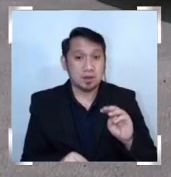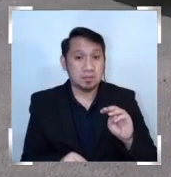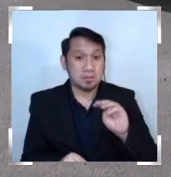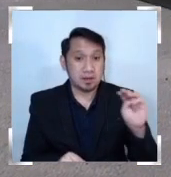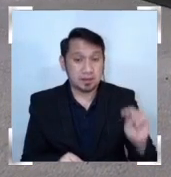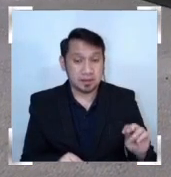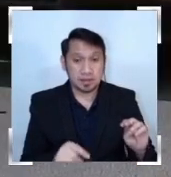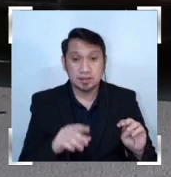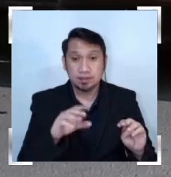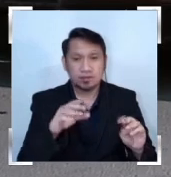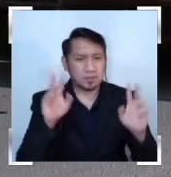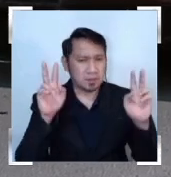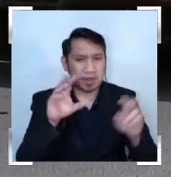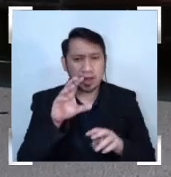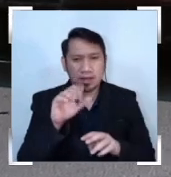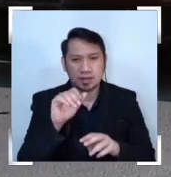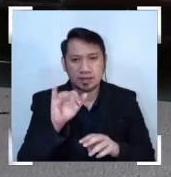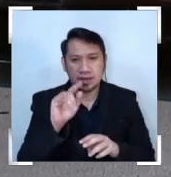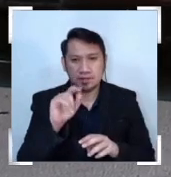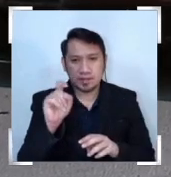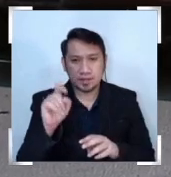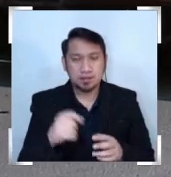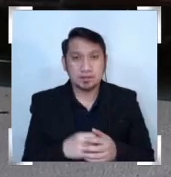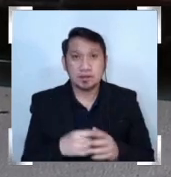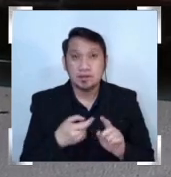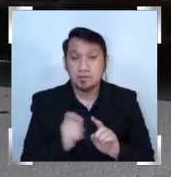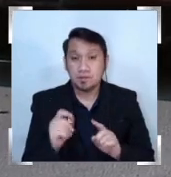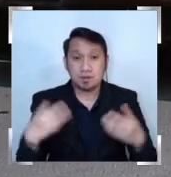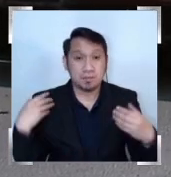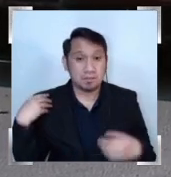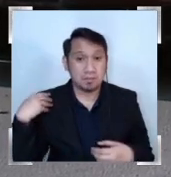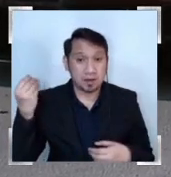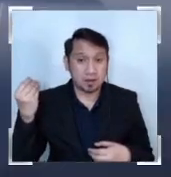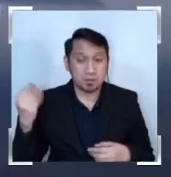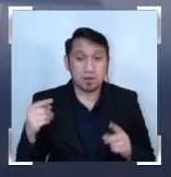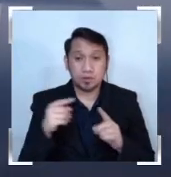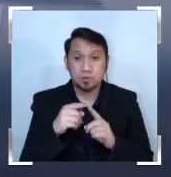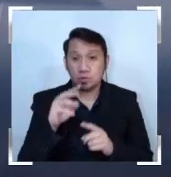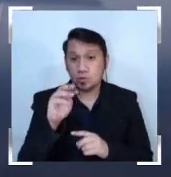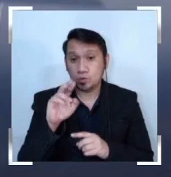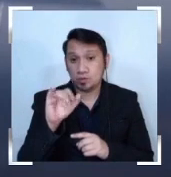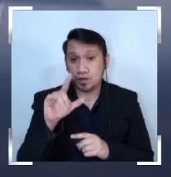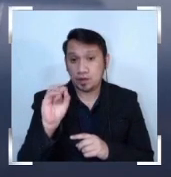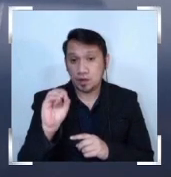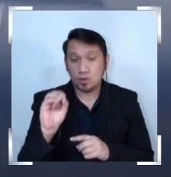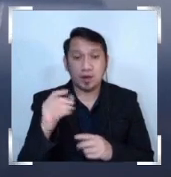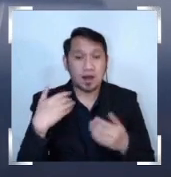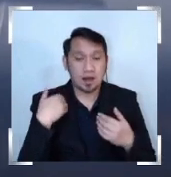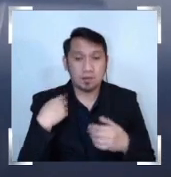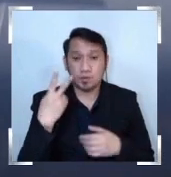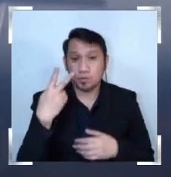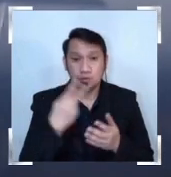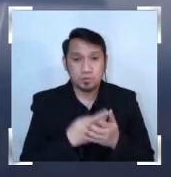o Cavitex. Sa open system ng NLEX o yung mula Balintawak hanggang Marilao, Bulacan, 2 piso ang dagdag para sa